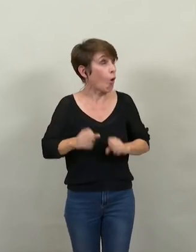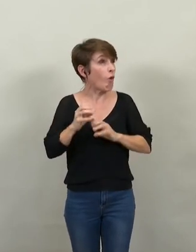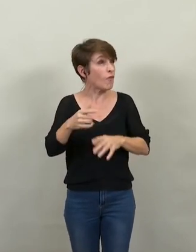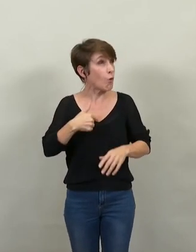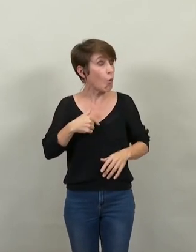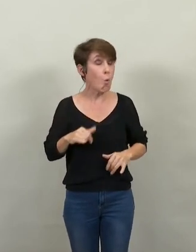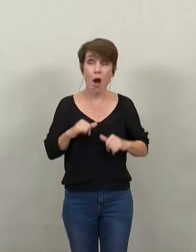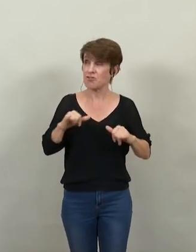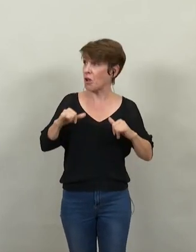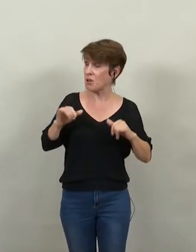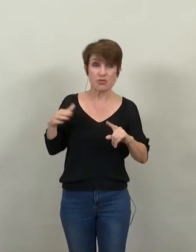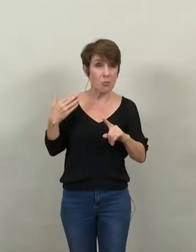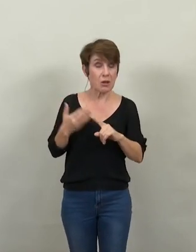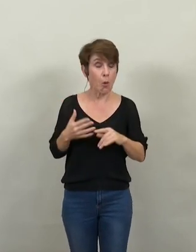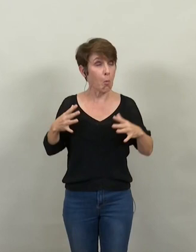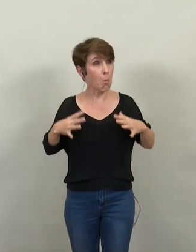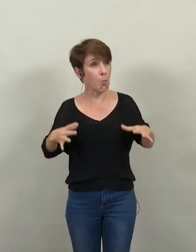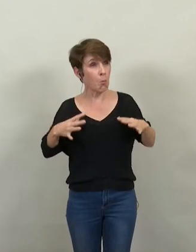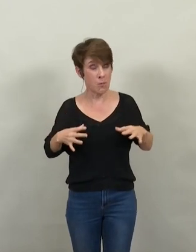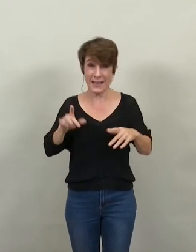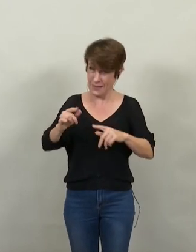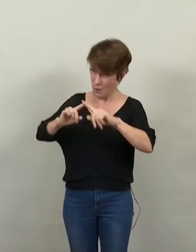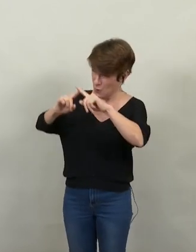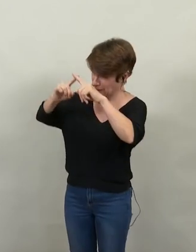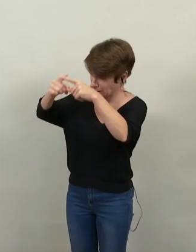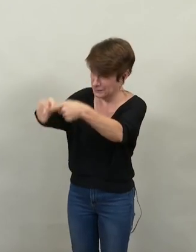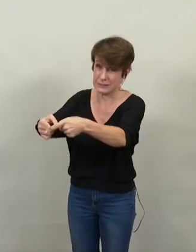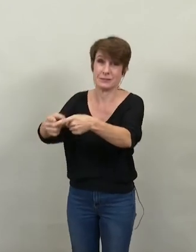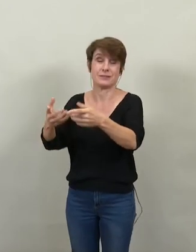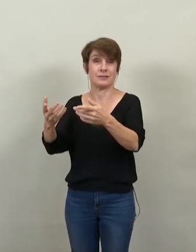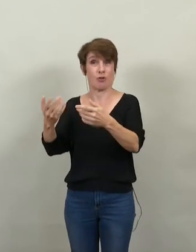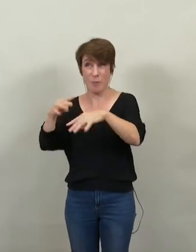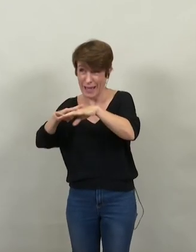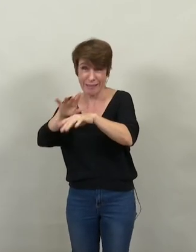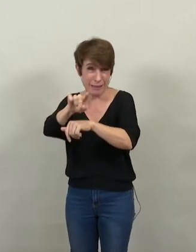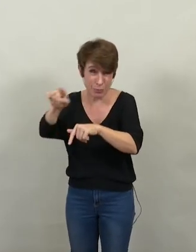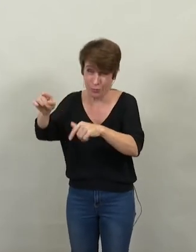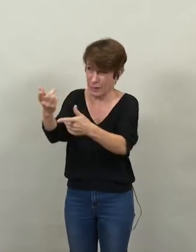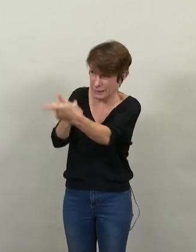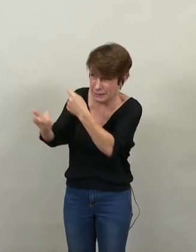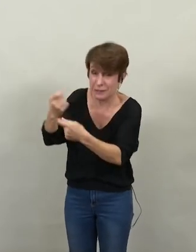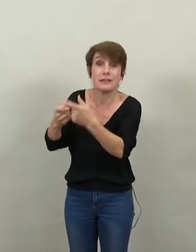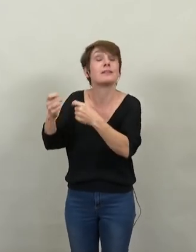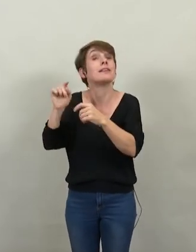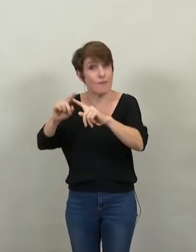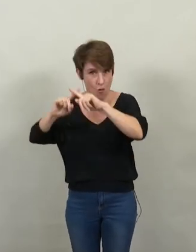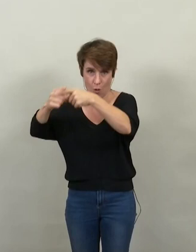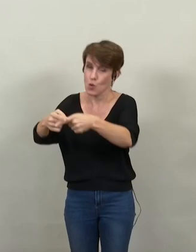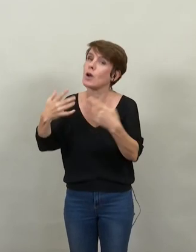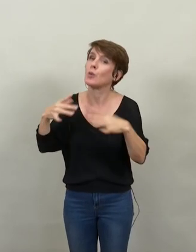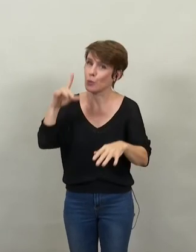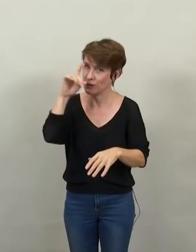déplacement facile économique qui est bon pour leur santé qu'en fait c'est aussi à leur portter merci